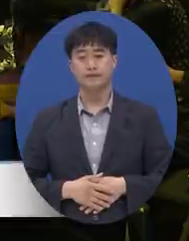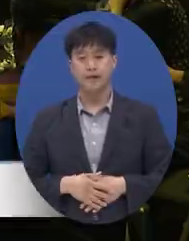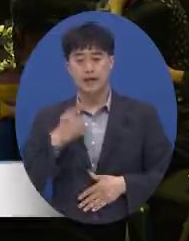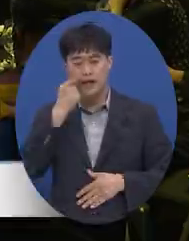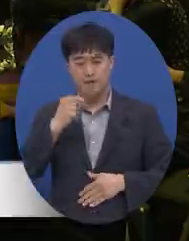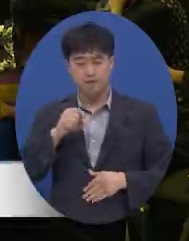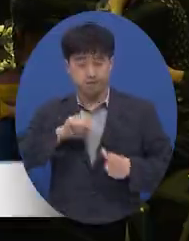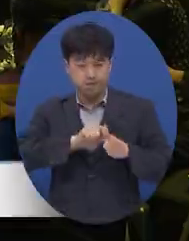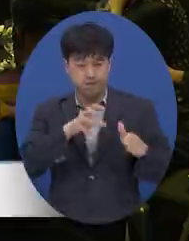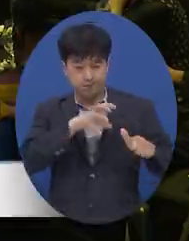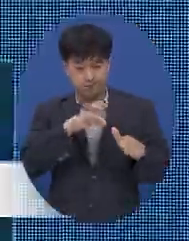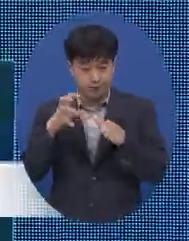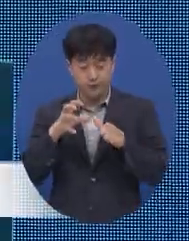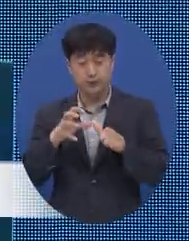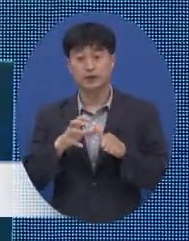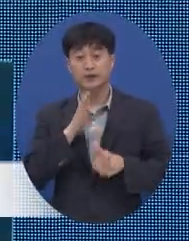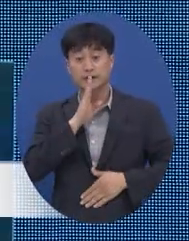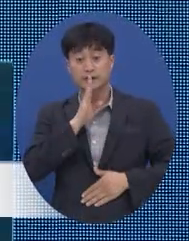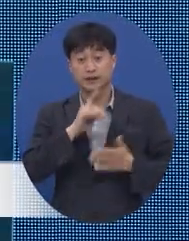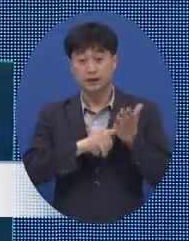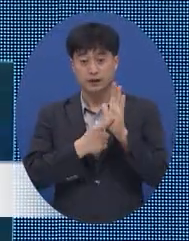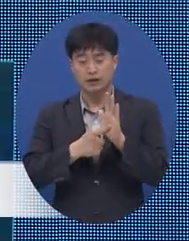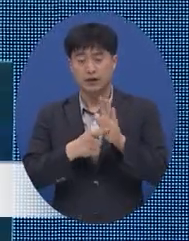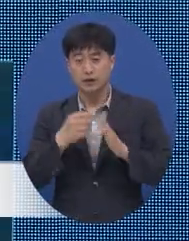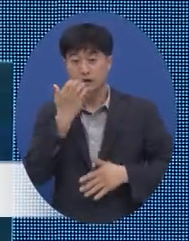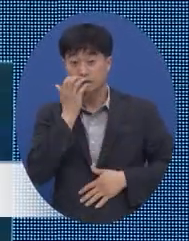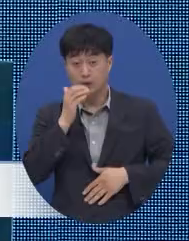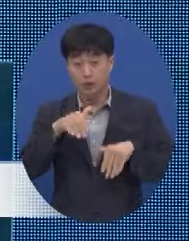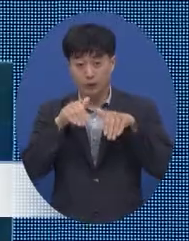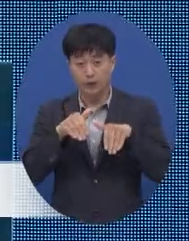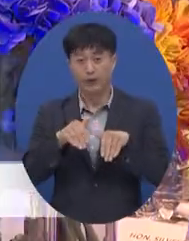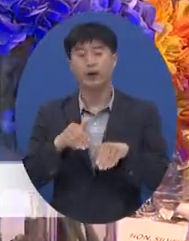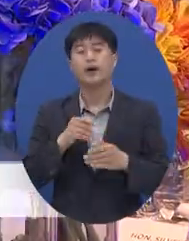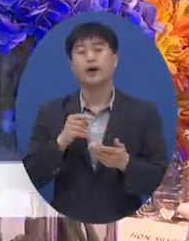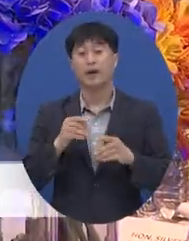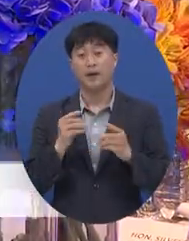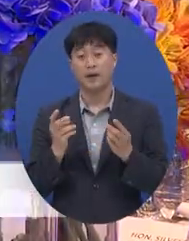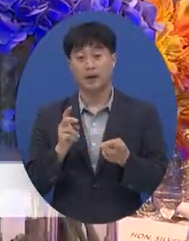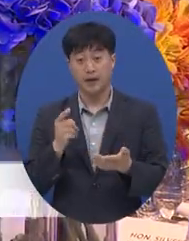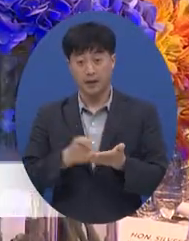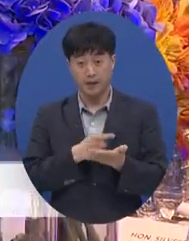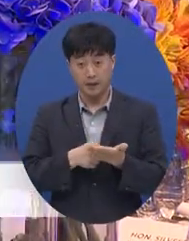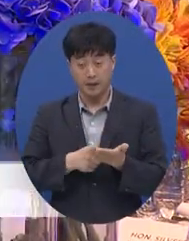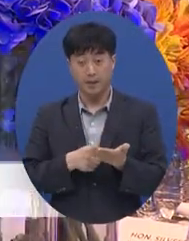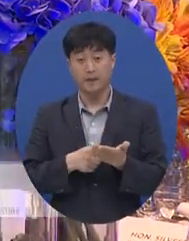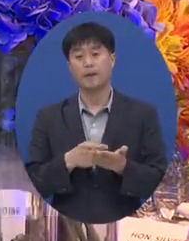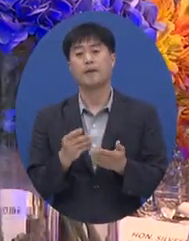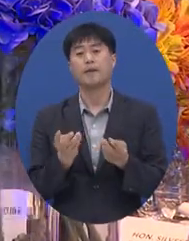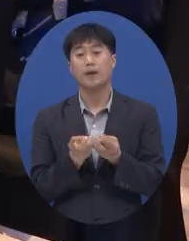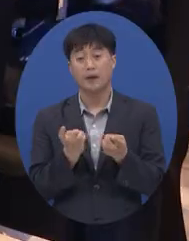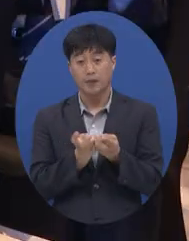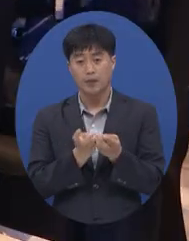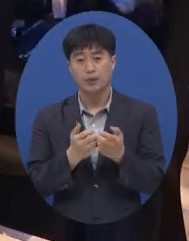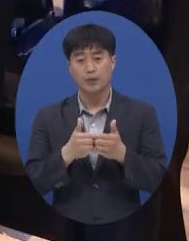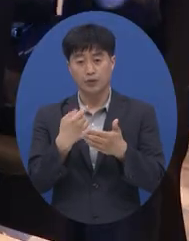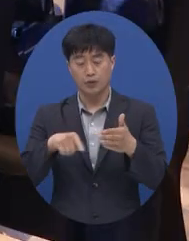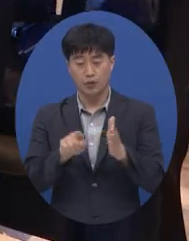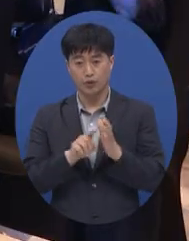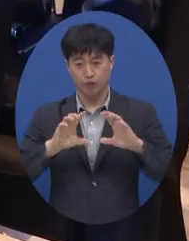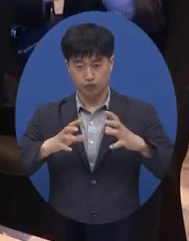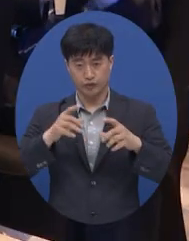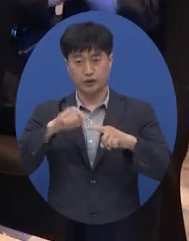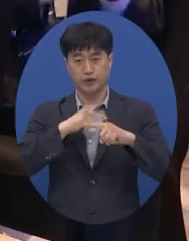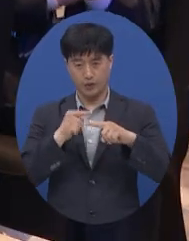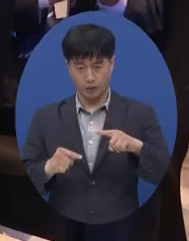일제 강제 동원의 진상을 규명하고 성노예 피해 치유 방안을 논의하기 위한 2019 아시아태평양의 평화와 번영을 위한